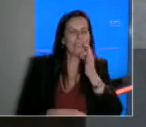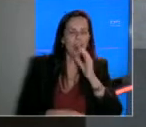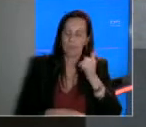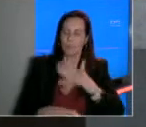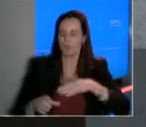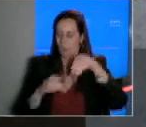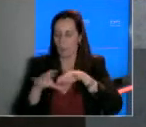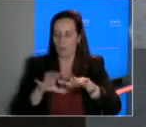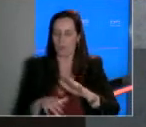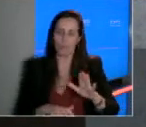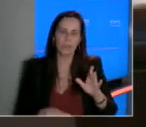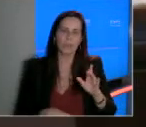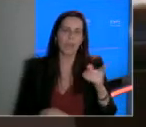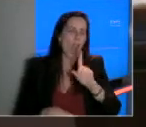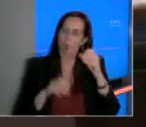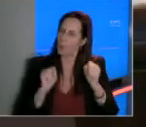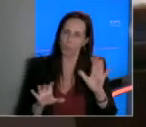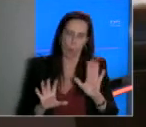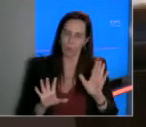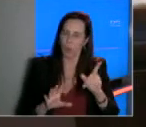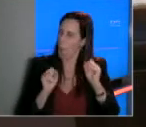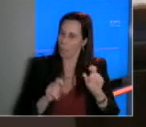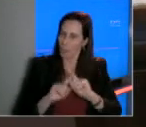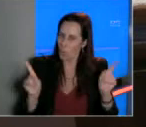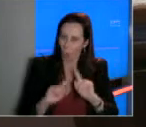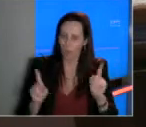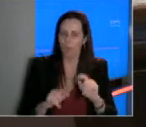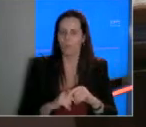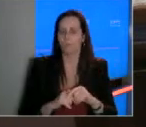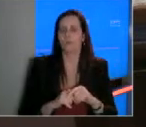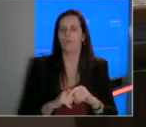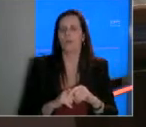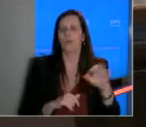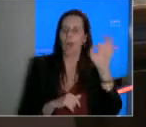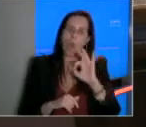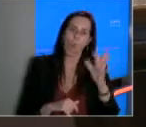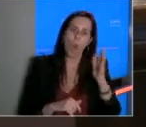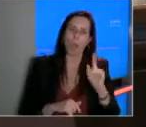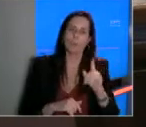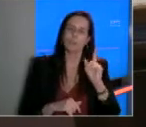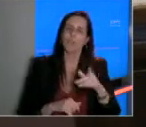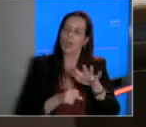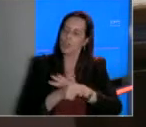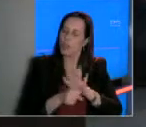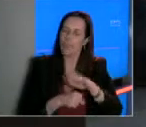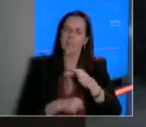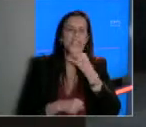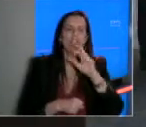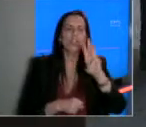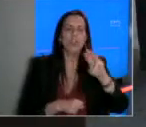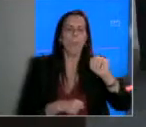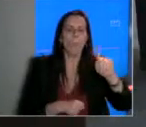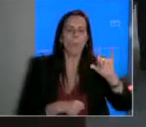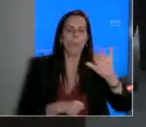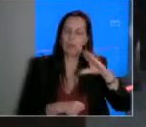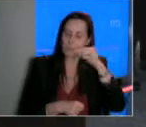זה ספקולציות, אנחנו יודעים. לא הייתי מוריד את האופציה הזאת מהשולחן מיד, כן? זה עדיין אפשרי. צריך לשכנע מאוד את איציק שמולי וגם את אמיר